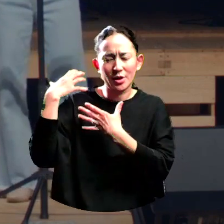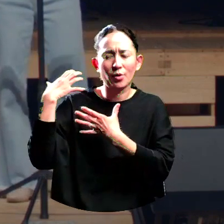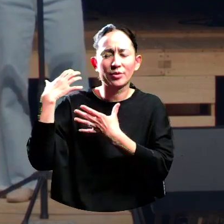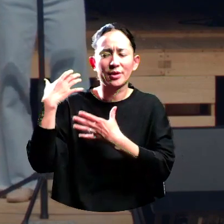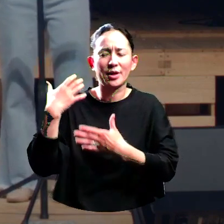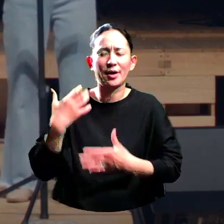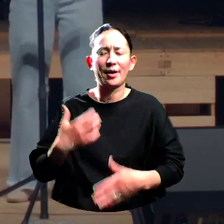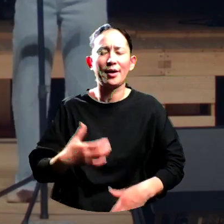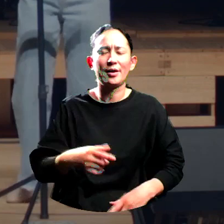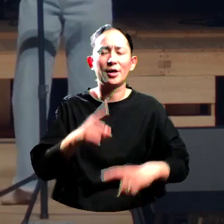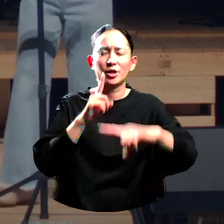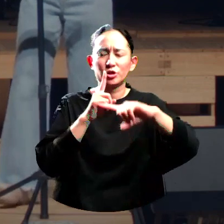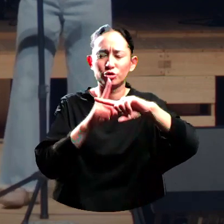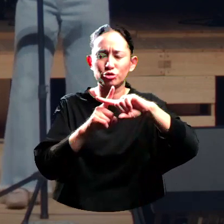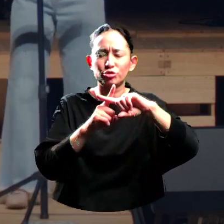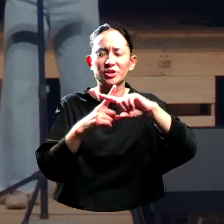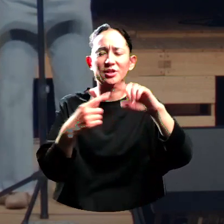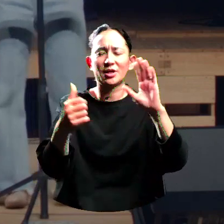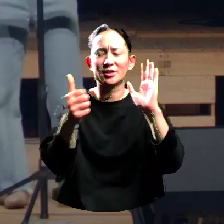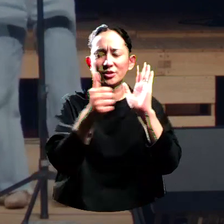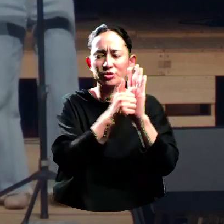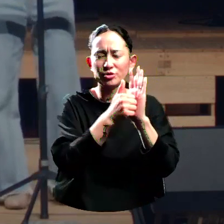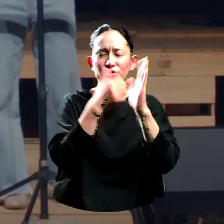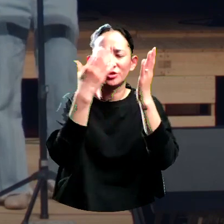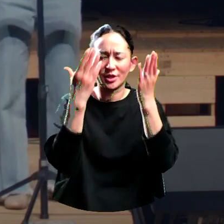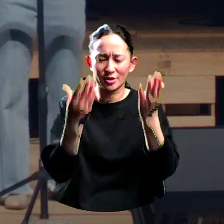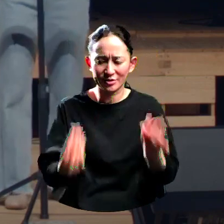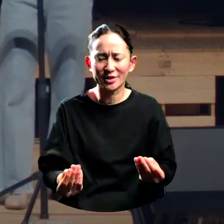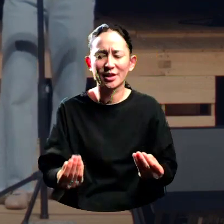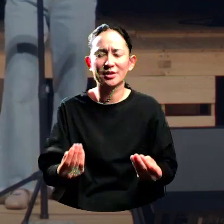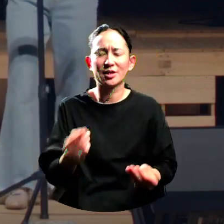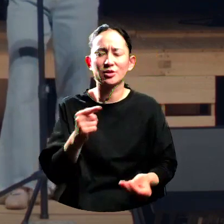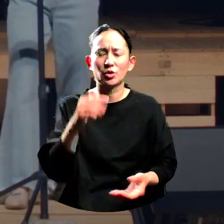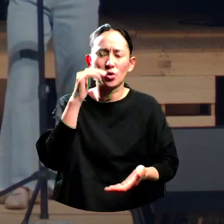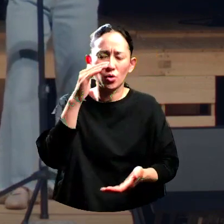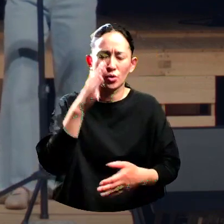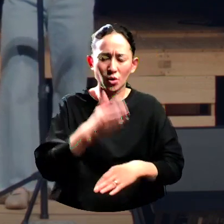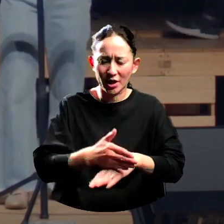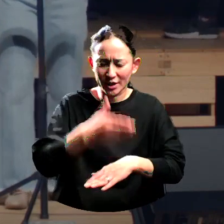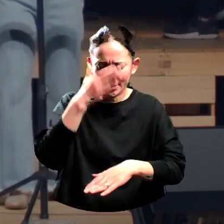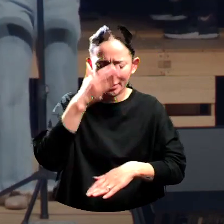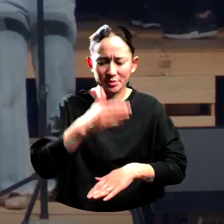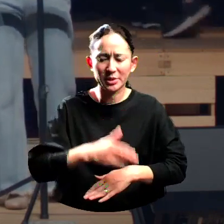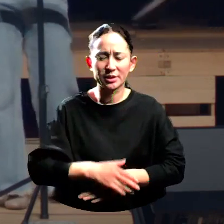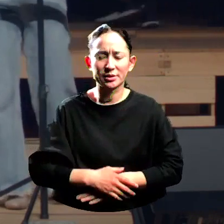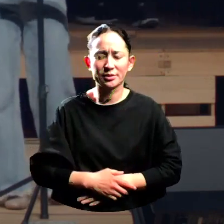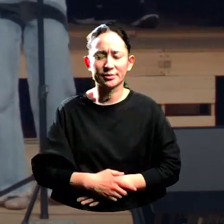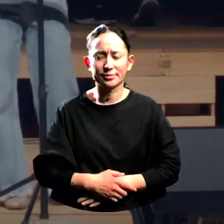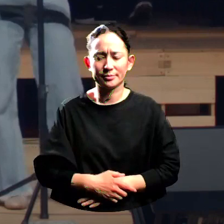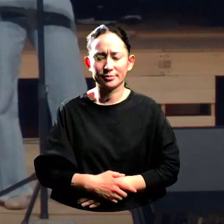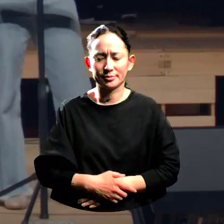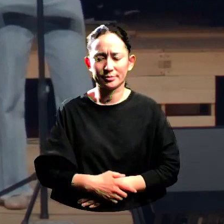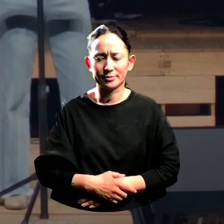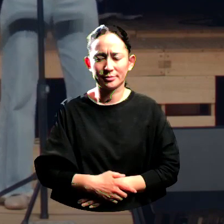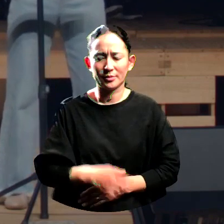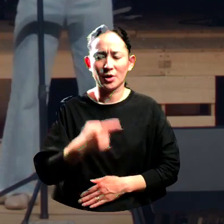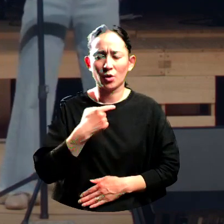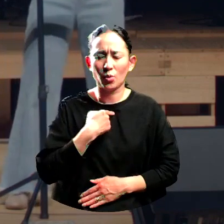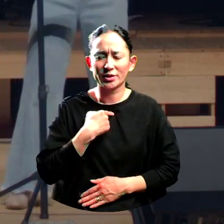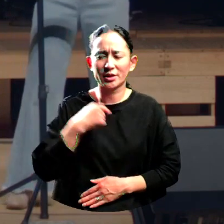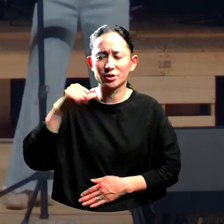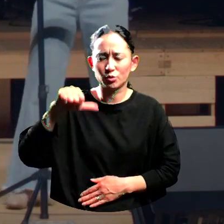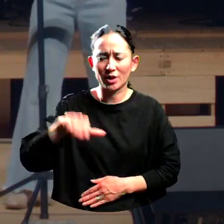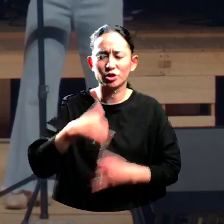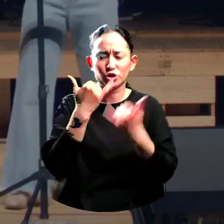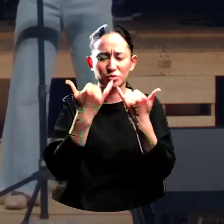します。 Lord, thank you for carrying all humanity's sins and my sins on the cross. 私は罪